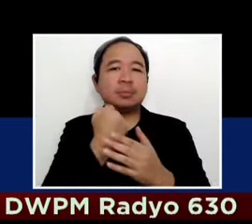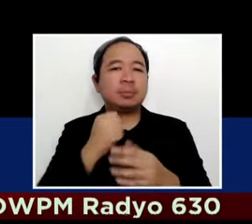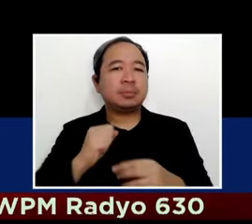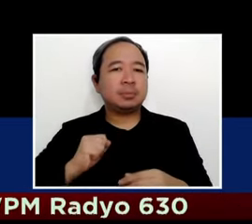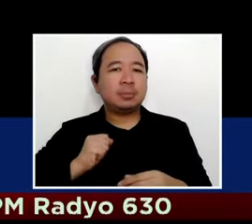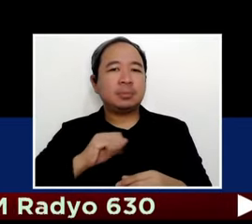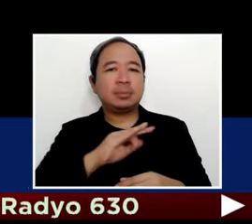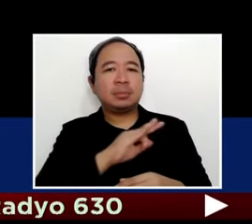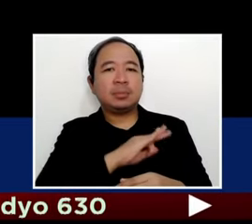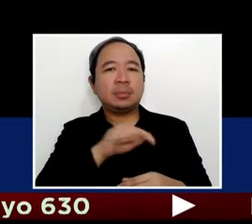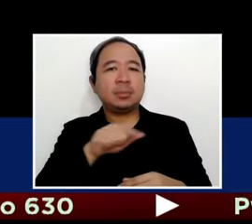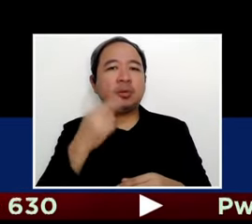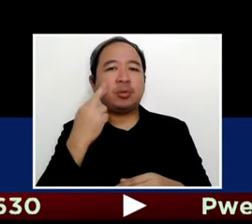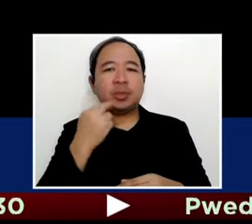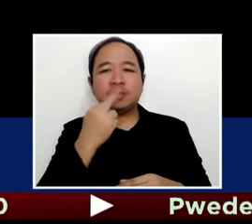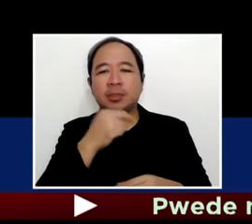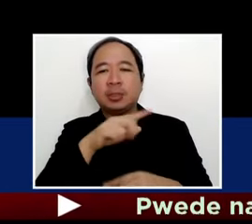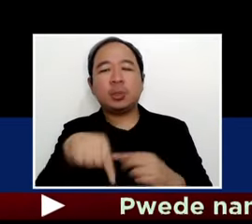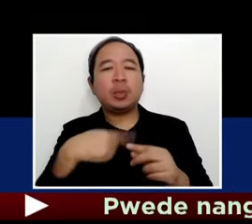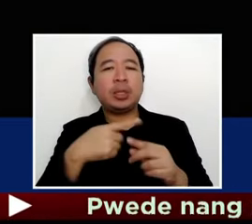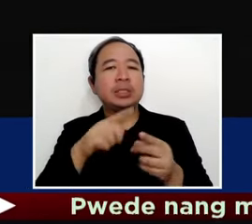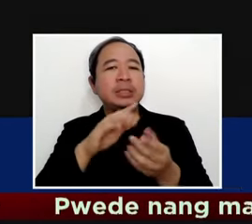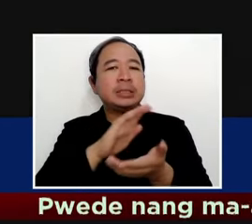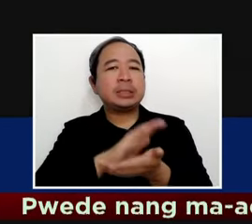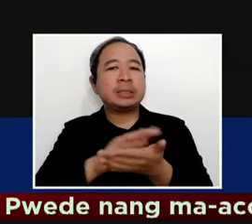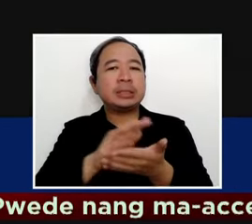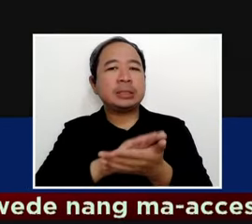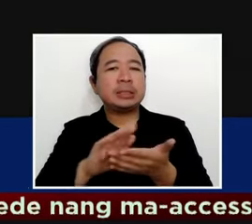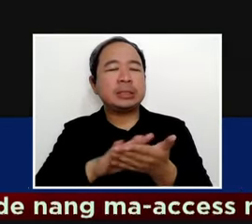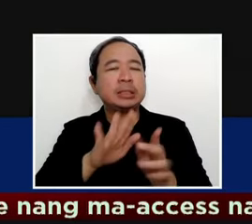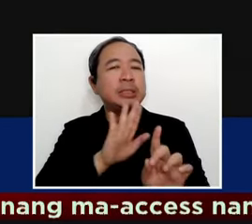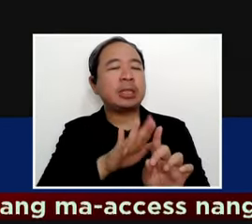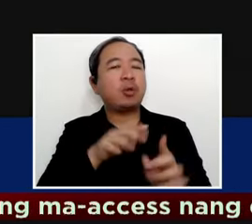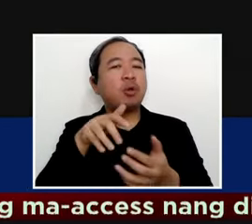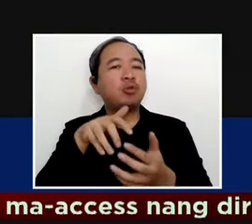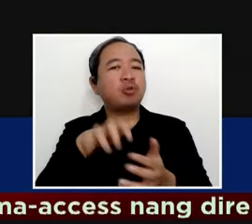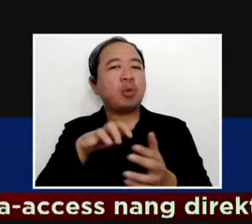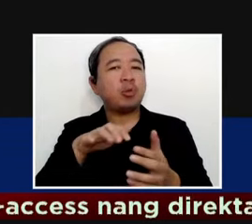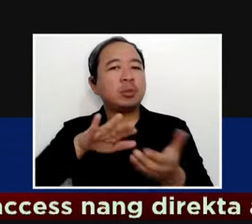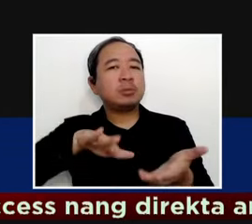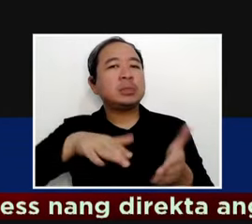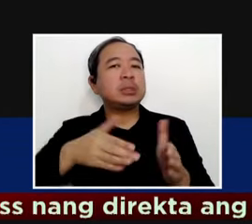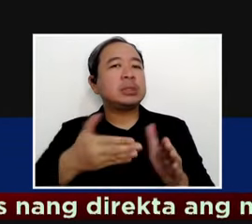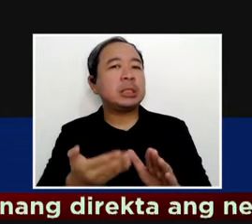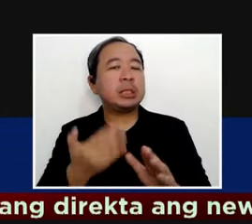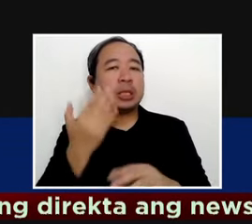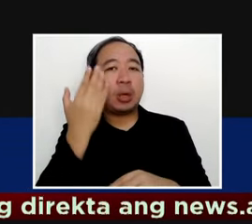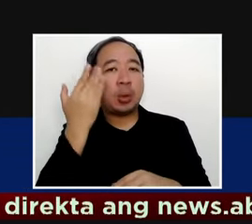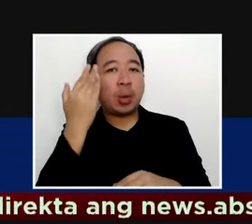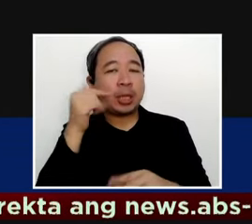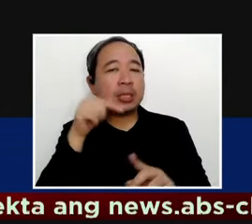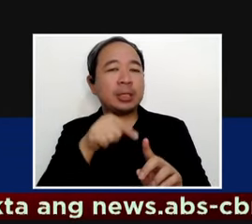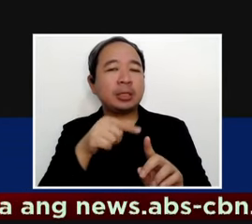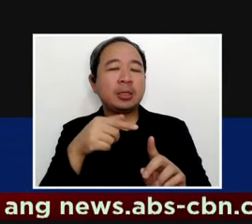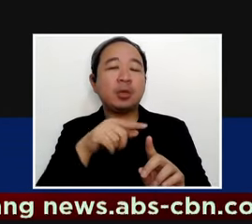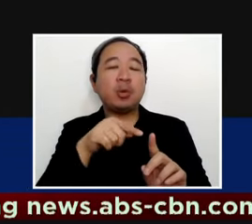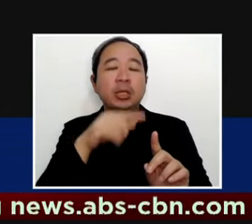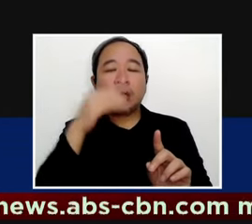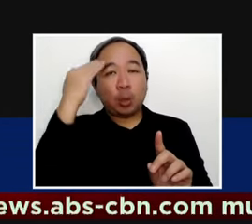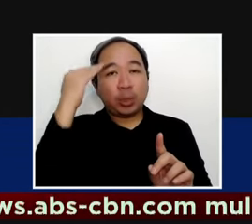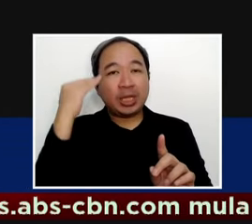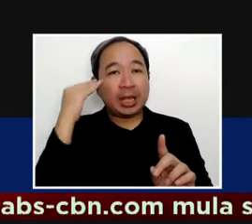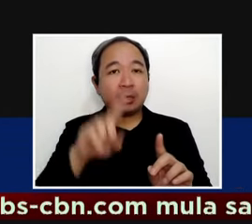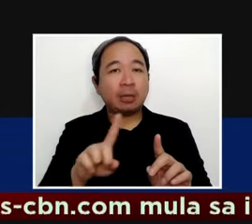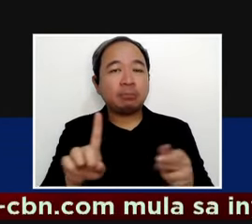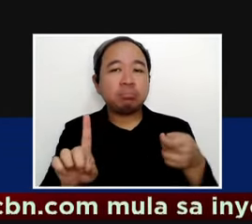ito habang nililinis ang duguan nilang aso na si Erika. Nasawi ang kanilang alaga matapos pagsasaksakin ng isang Korean National sa